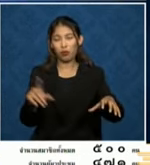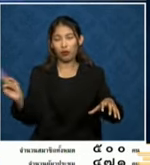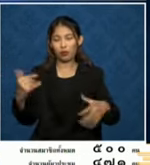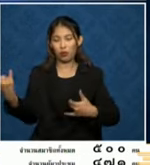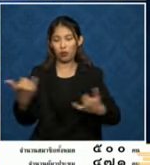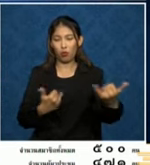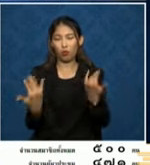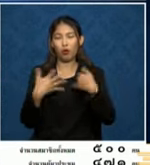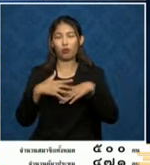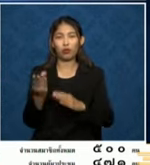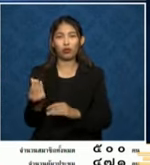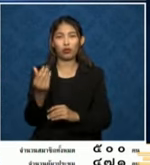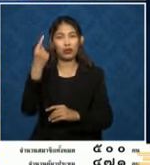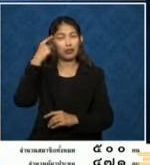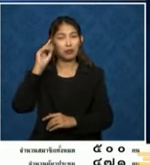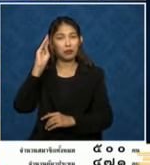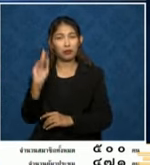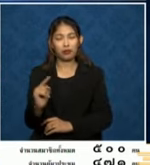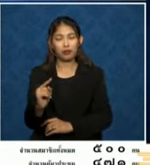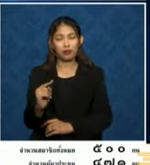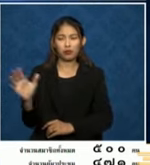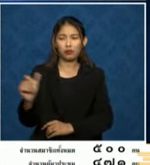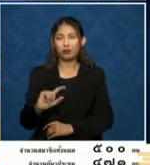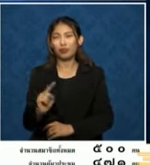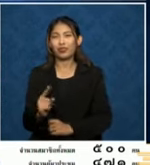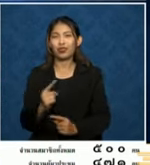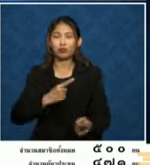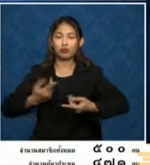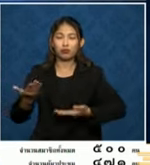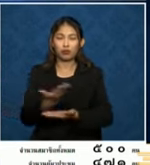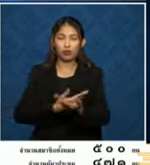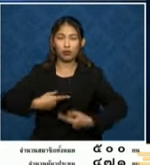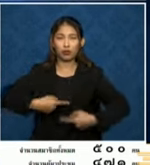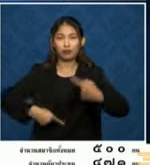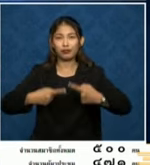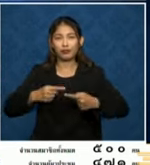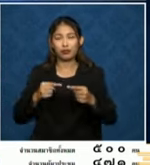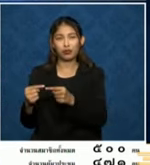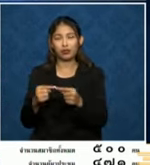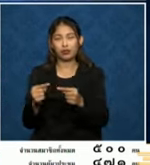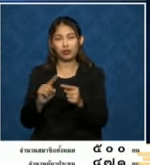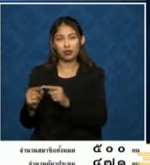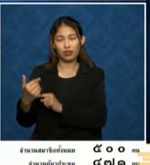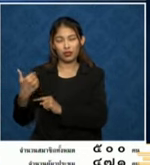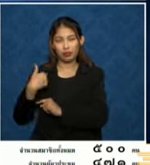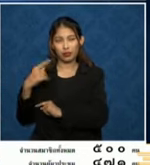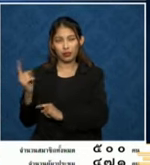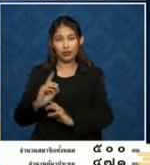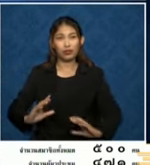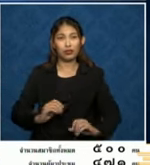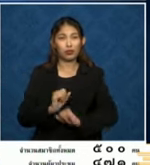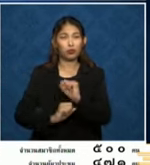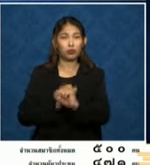คนแสดงความเห็นอย่างไรแล้วก็ที่มาที่ไปข้อถกเถียงก่อนที่จะได้ข้อสรุปที่คณะกรรมการนั้นแถลงออกมาเมื่อปลายปีที่แล้วนั้นเป็นอย่างไรบ้